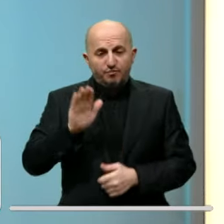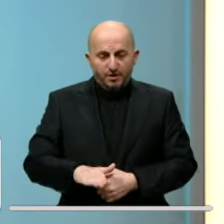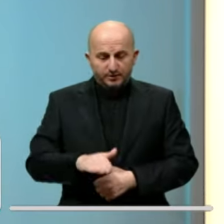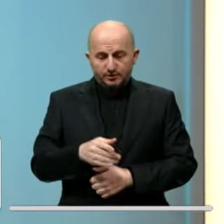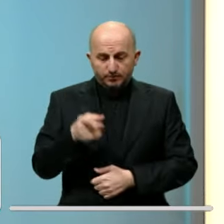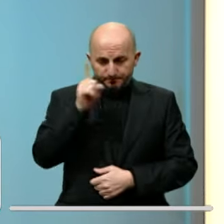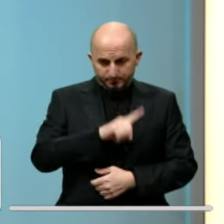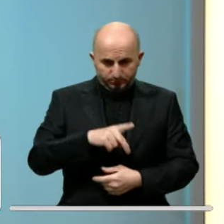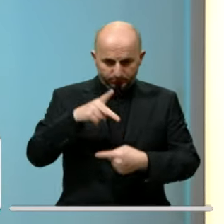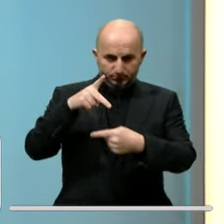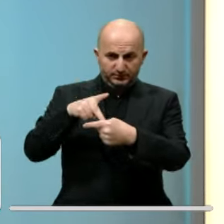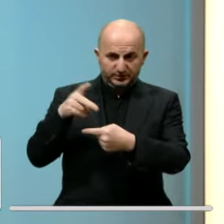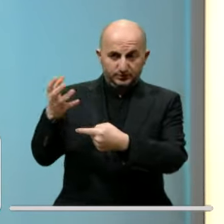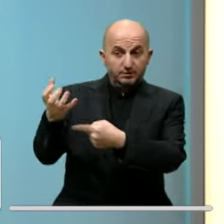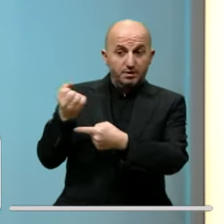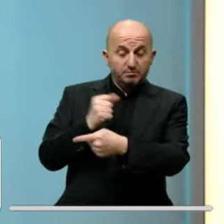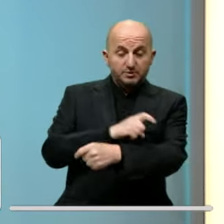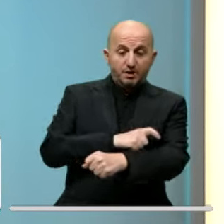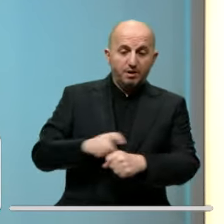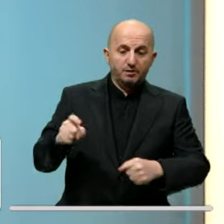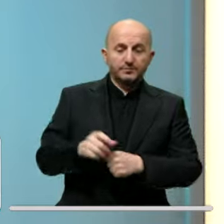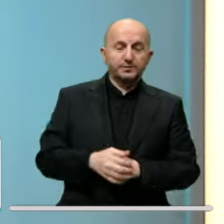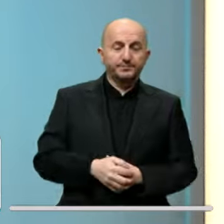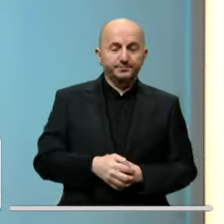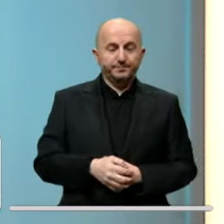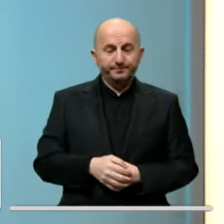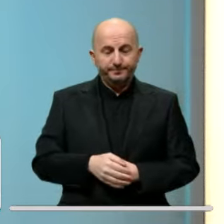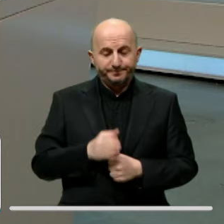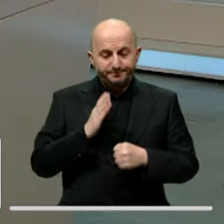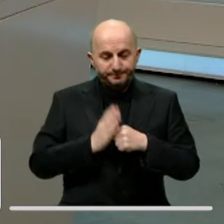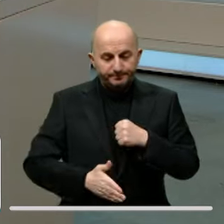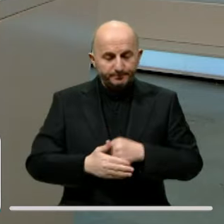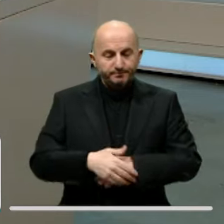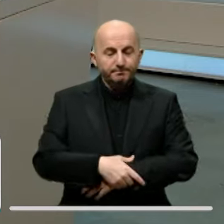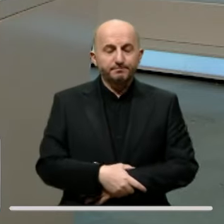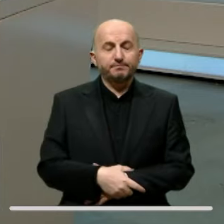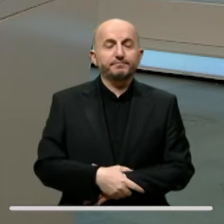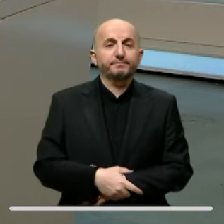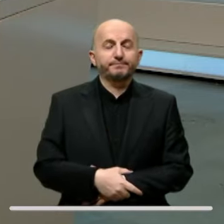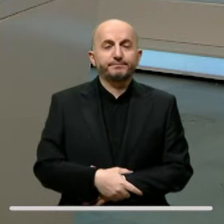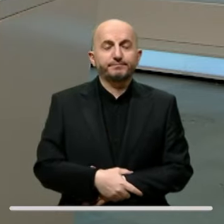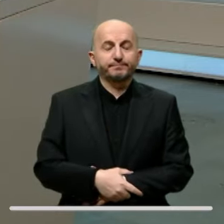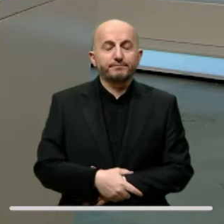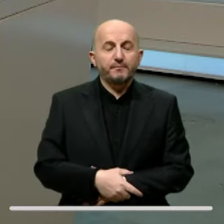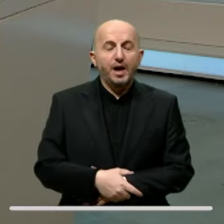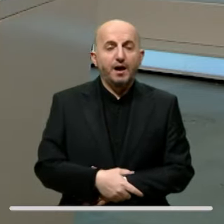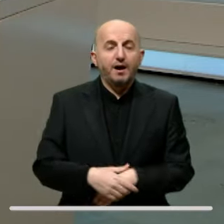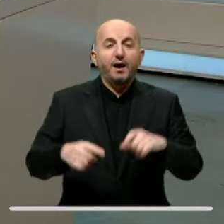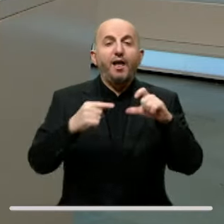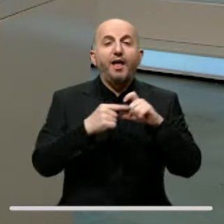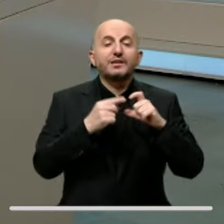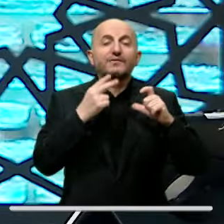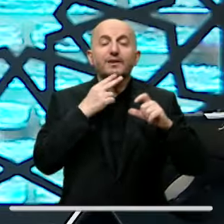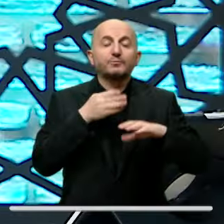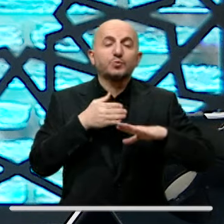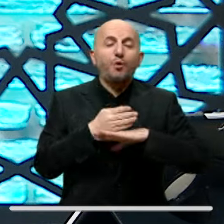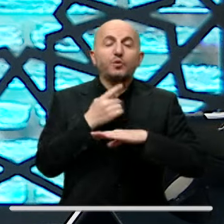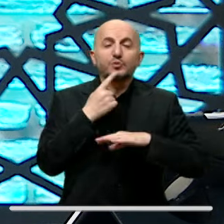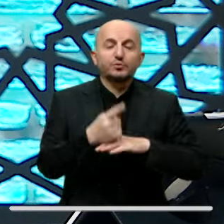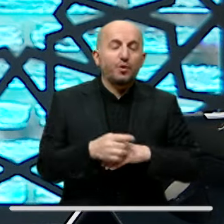Dolayısıyla zekat alması da haramdır. Eyvallah hocam. Teşekkür ederiz. Yani Elif Hanım doğru söylüyor. Hatta